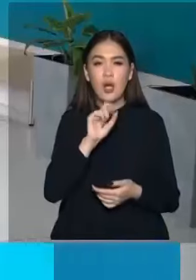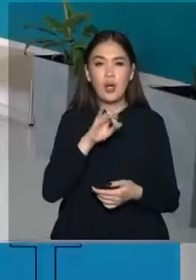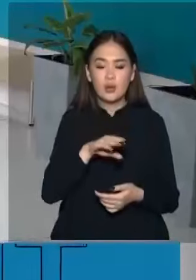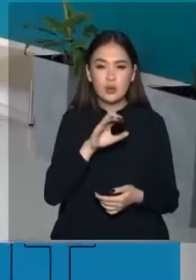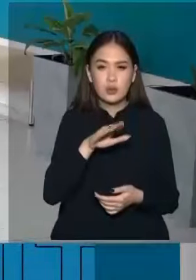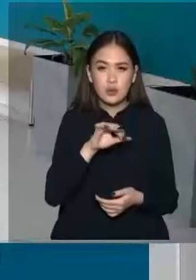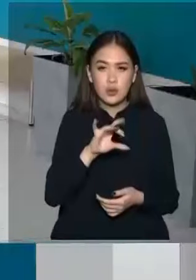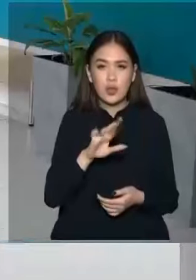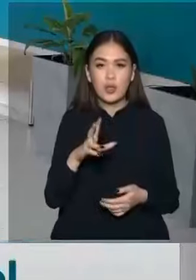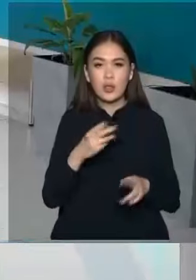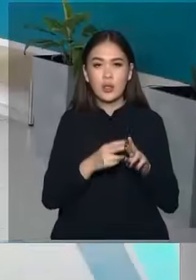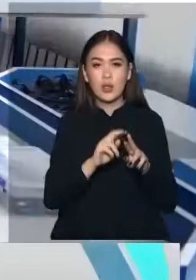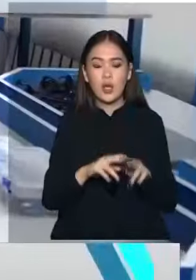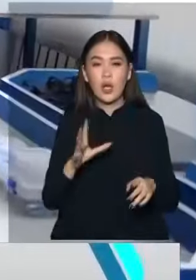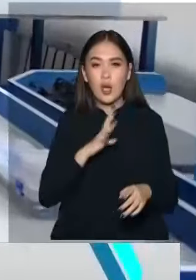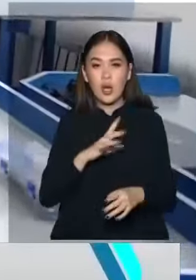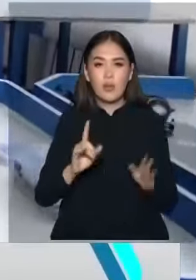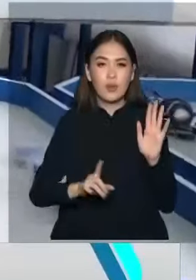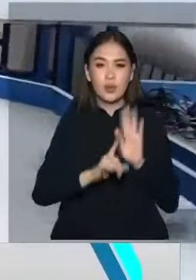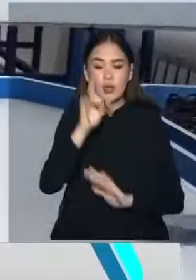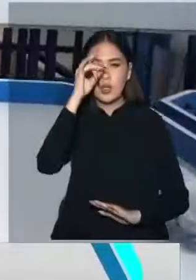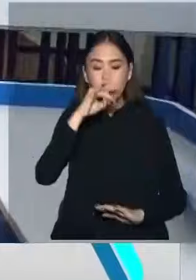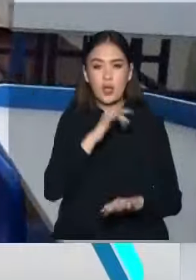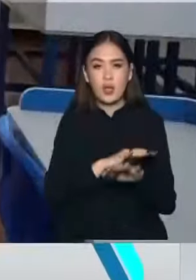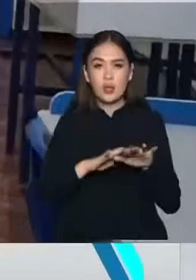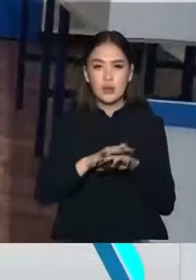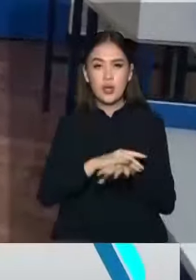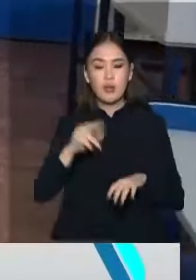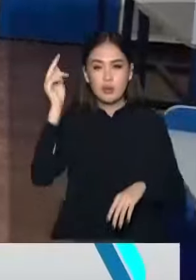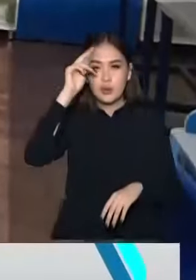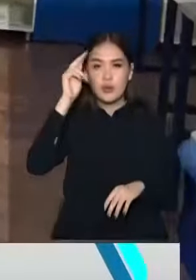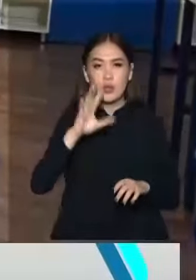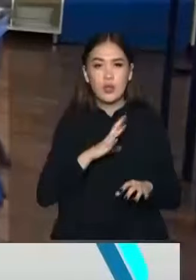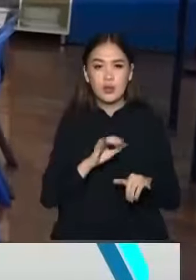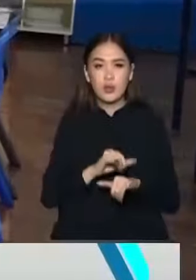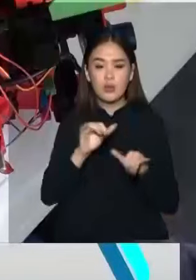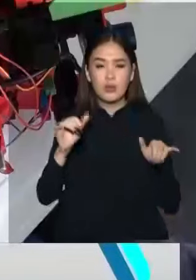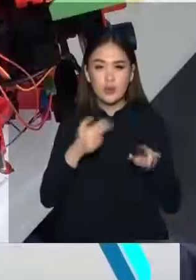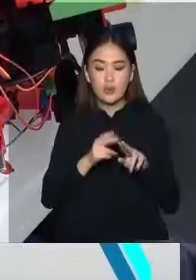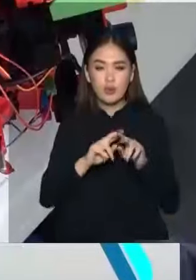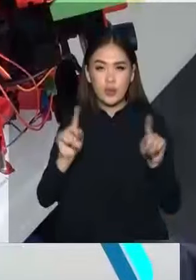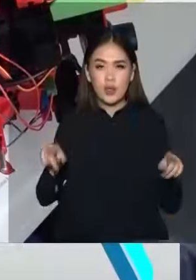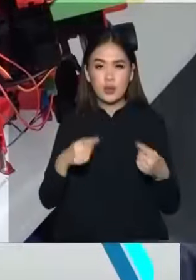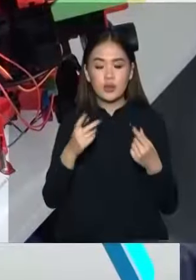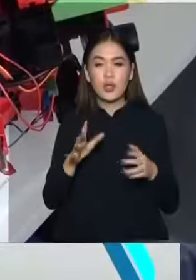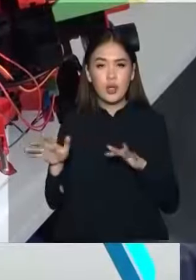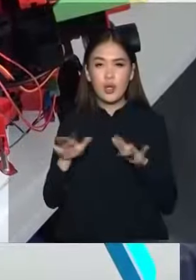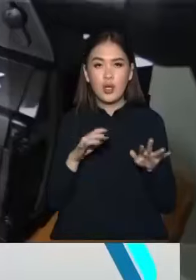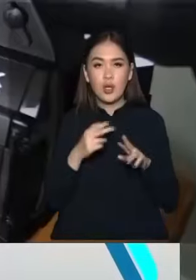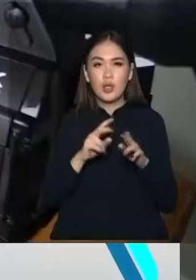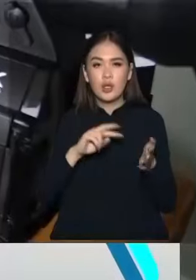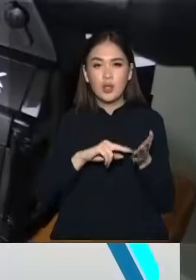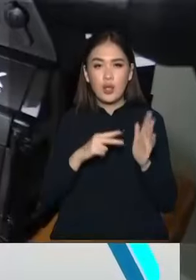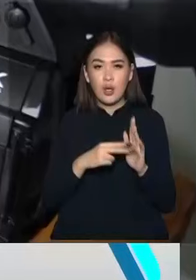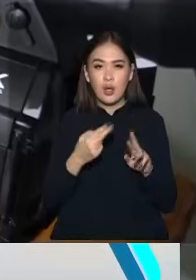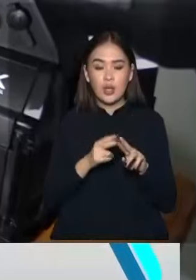STEM зертханасы ашылды. Игі бастаманы Қазақстан халқына және білім беруді тұрақты дамыту қорлары бірлесіп жүзеге асырды. Жоба аясында